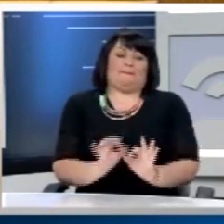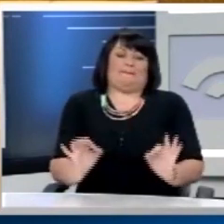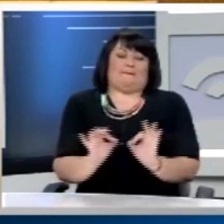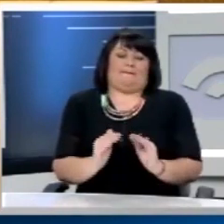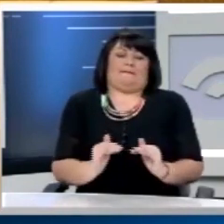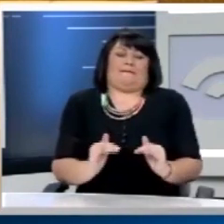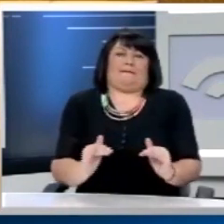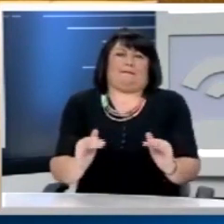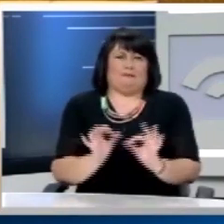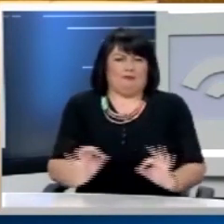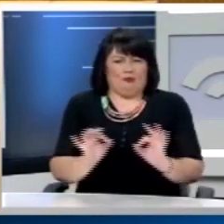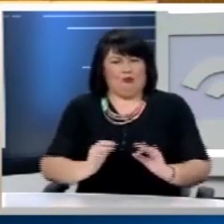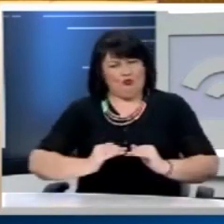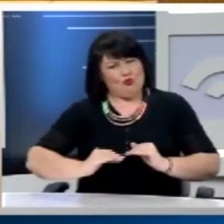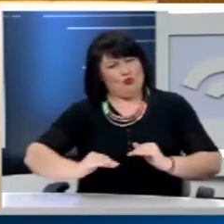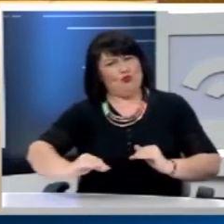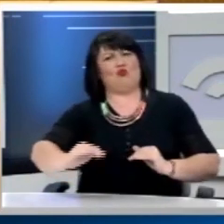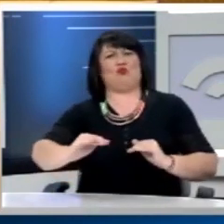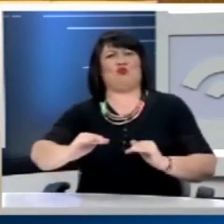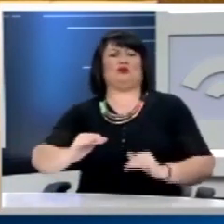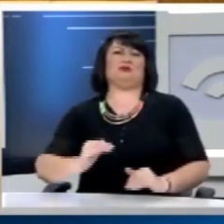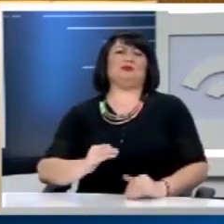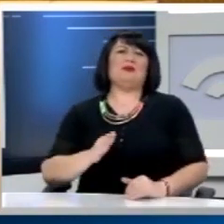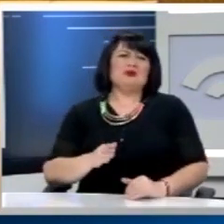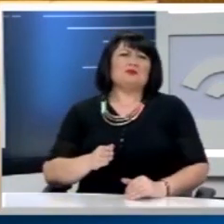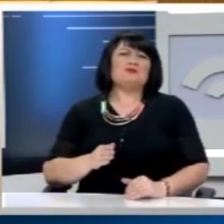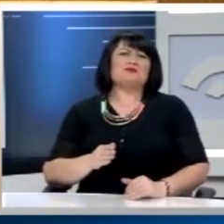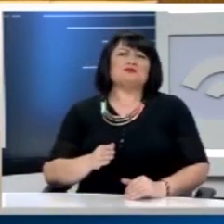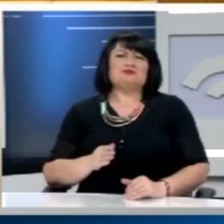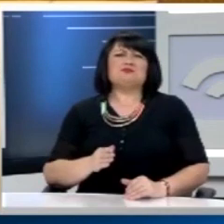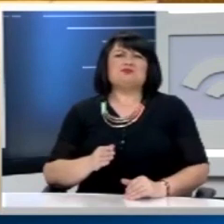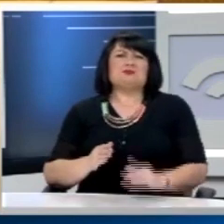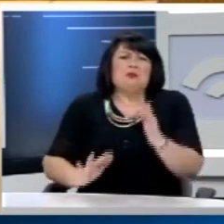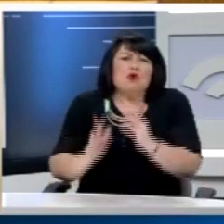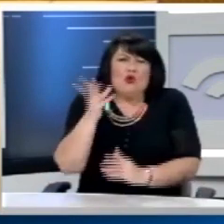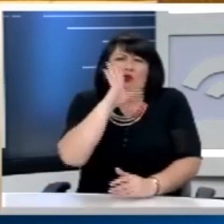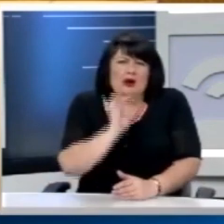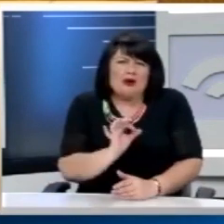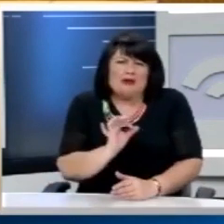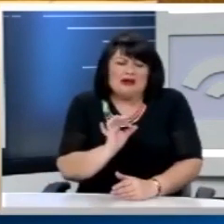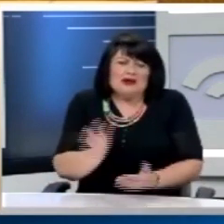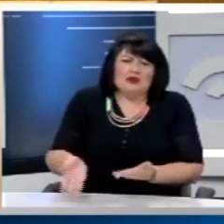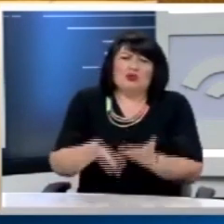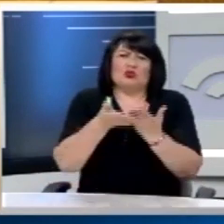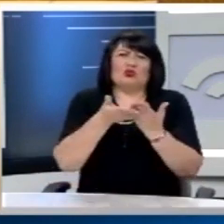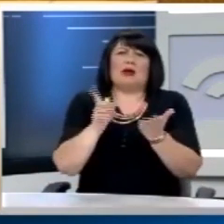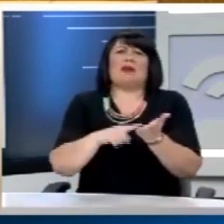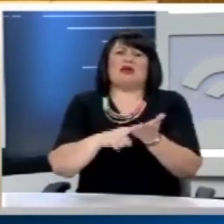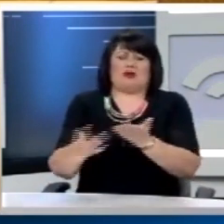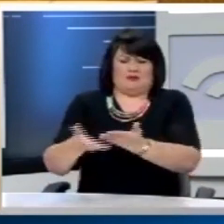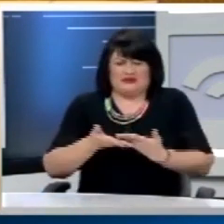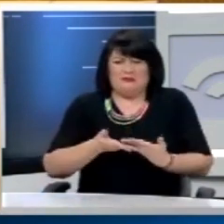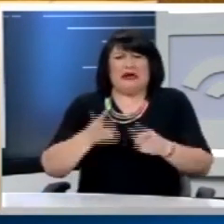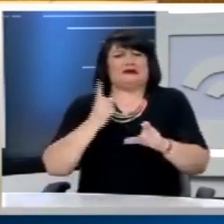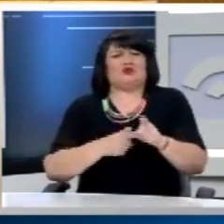γνήσια ριζοσπαστικοποίηση, στην πραγματική πρόοδο, στην πιο μεγάλη δηλαδή ενίσχυση του ΚΚΕ.